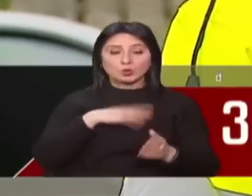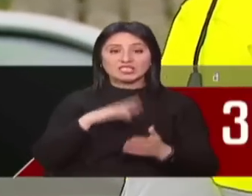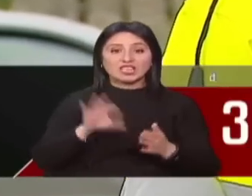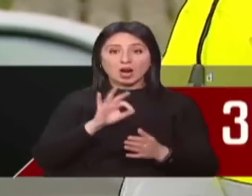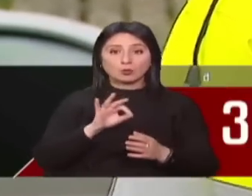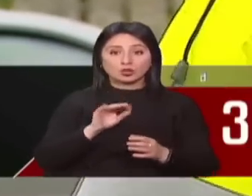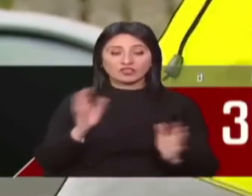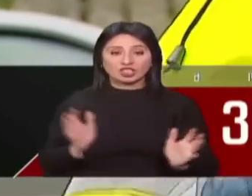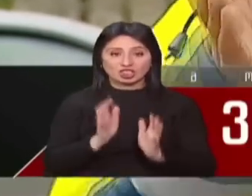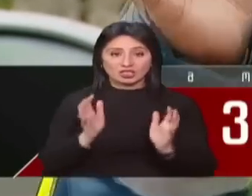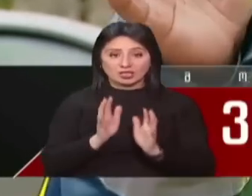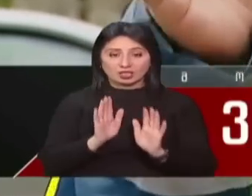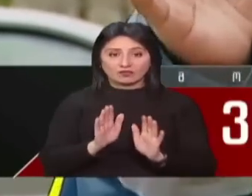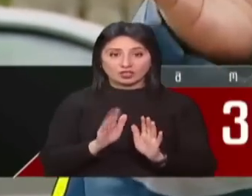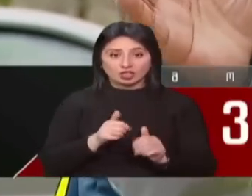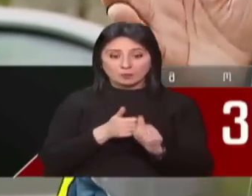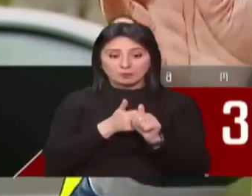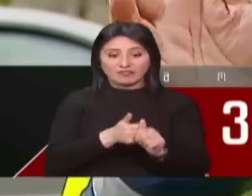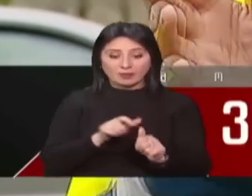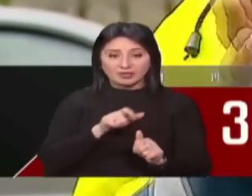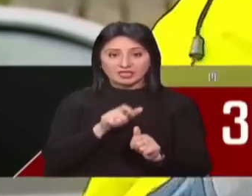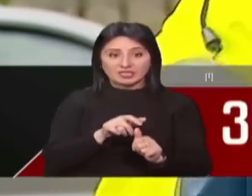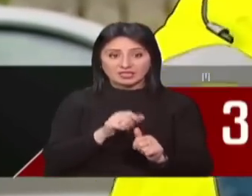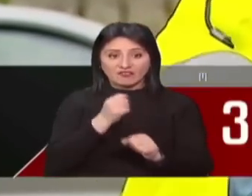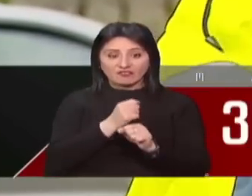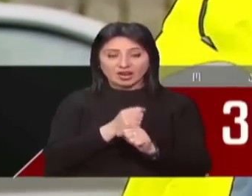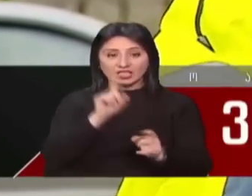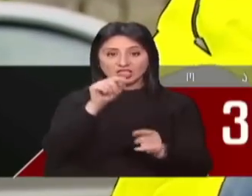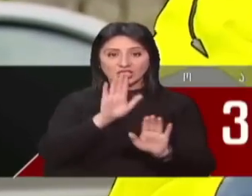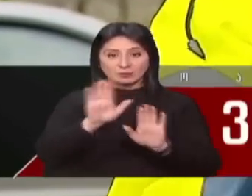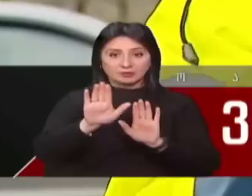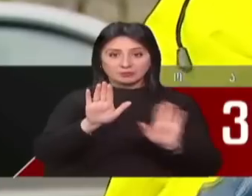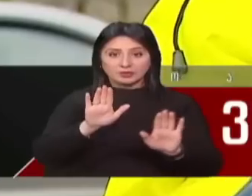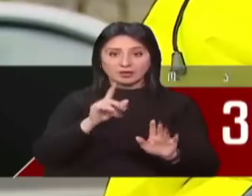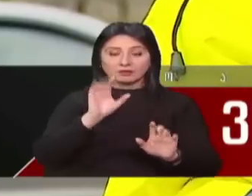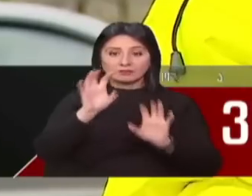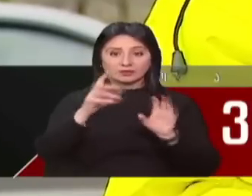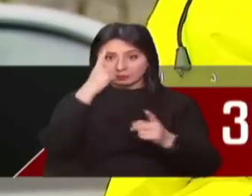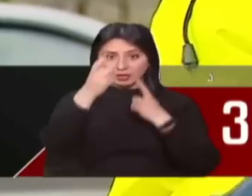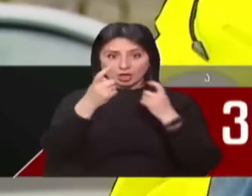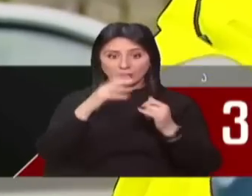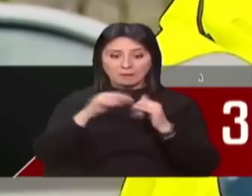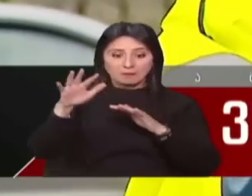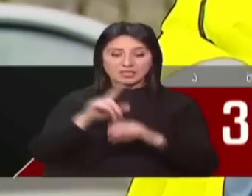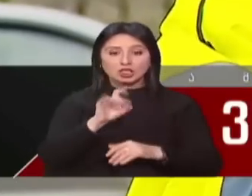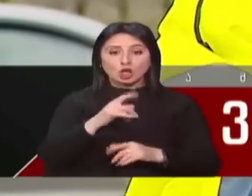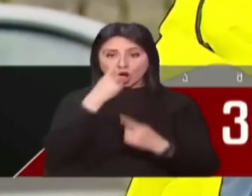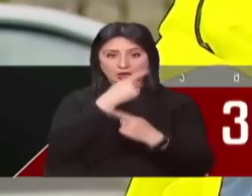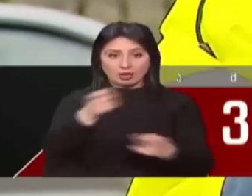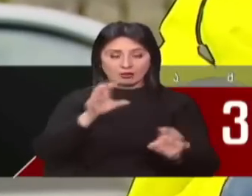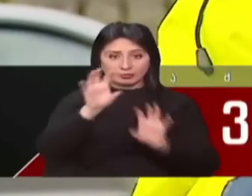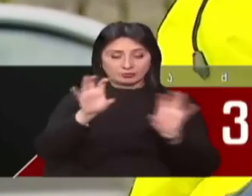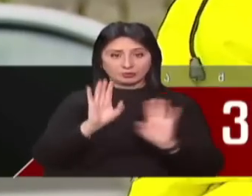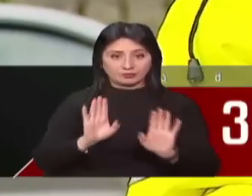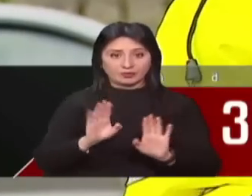უსაფრთხოების სანარჩუნებლად. მივუყვებით გზას, ვამონტაჟებთ შესაბამის ნიშნებს და ვახორციელებთ მეწყერ საშიში ზონების